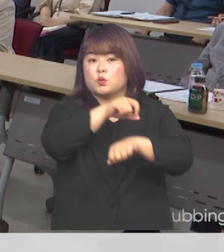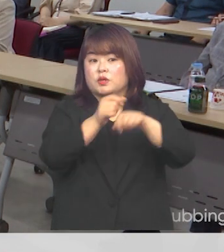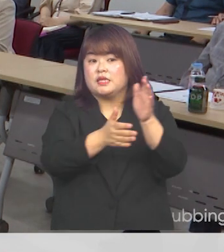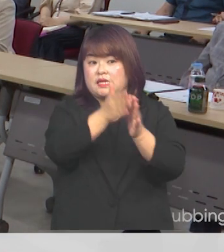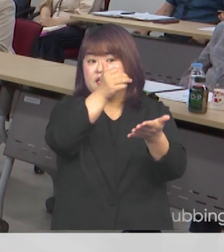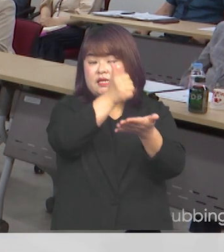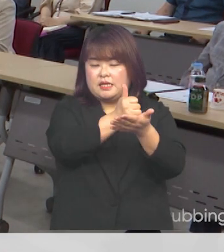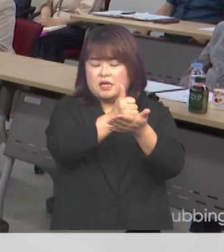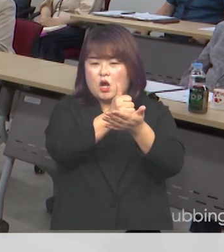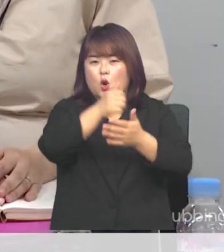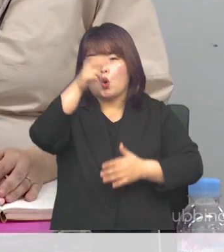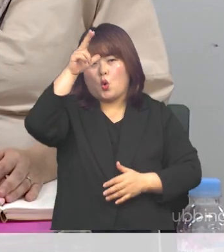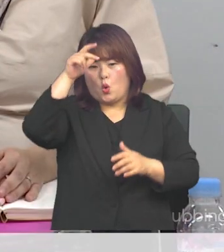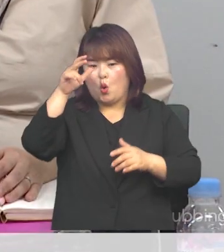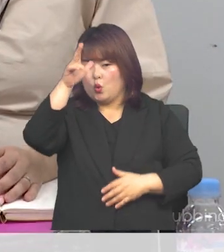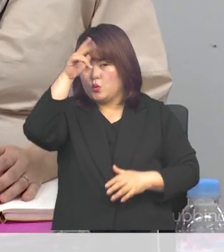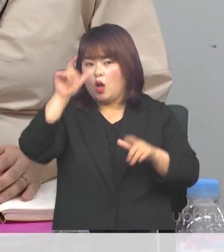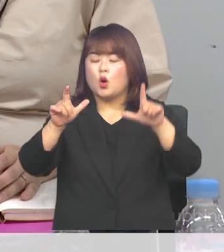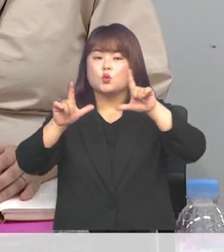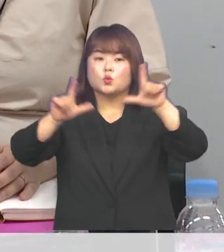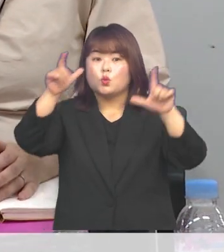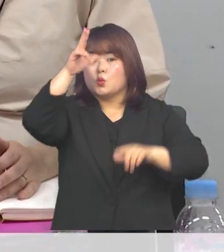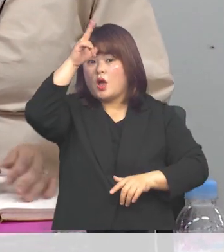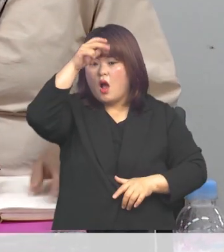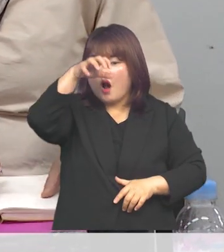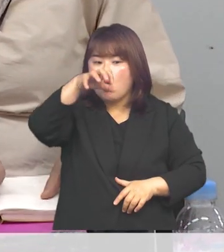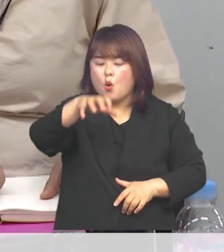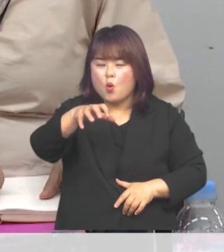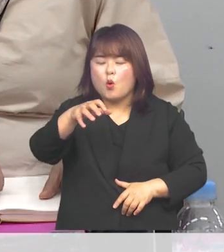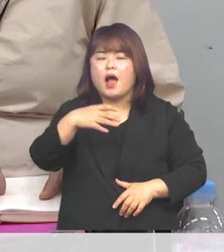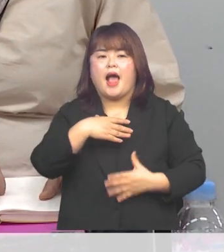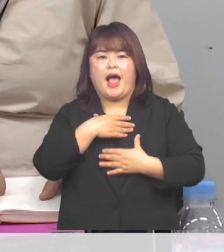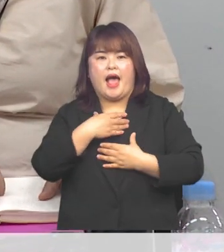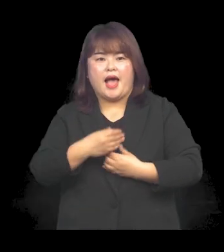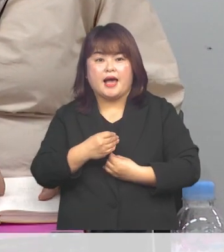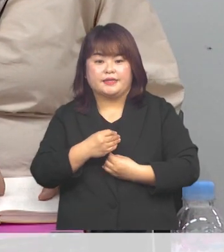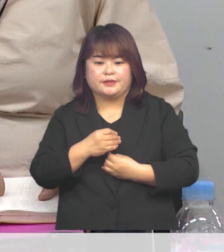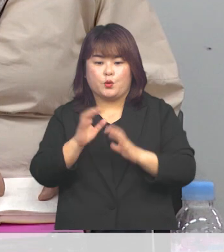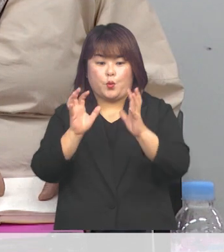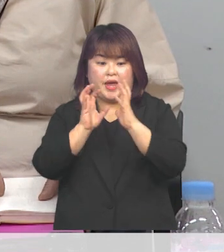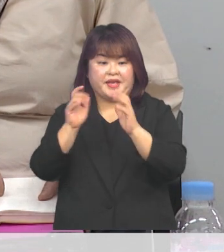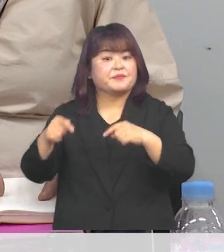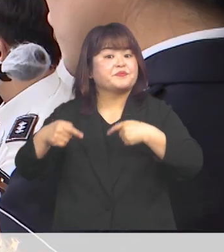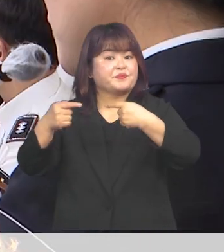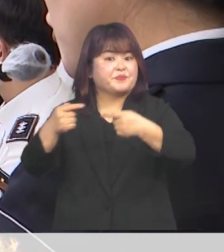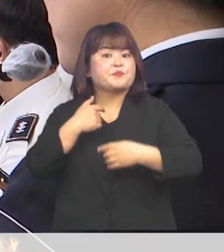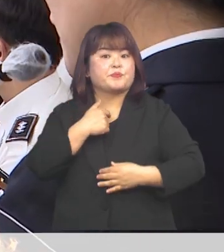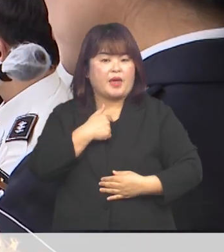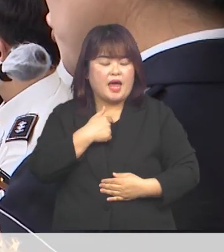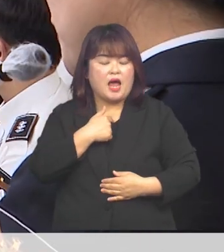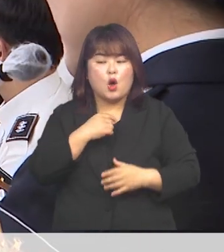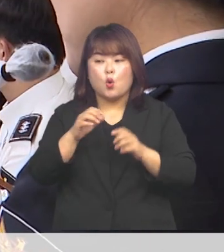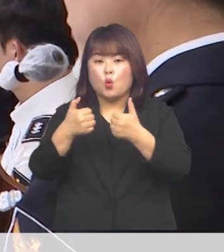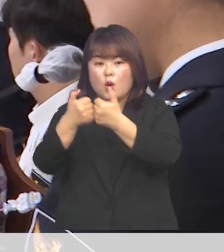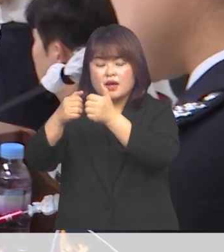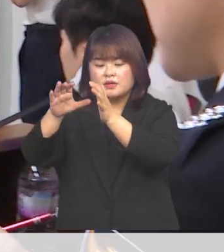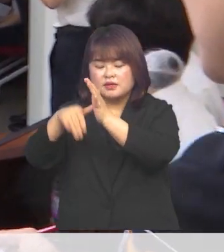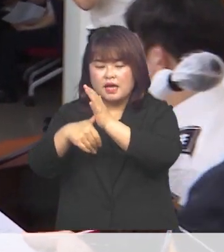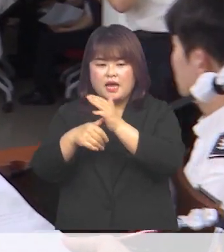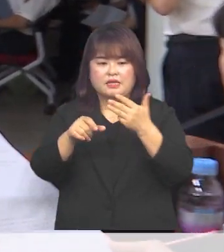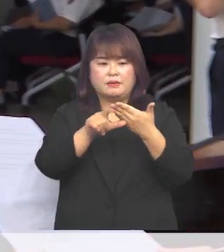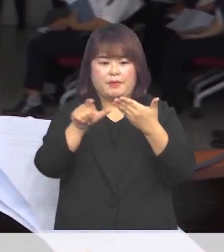8일 용인동부경찰서에서 열린 용인시 교통안전협의체 전체 회의에 참석했습니다. 회의에서는 지난 8월